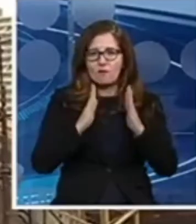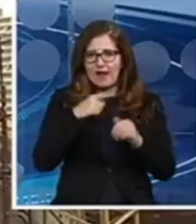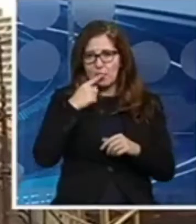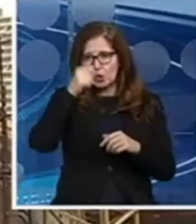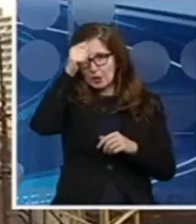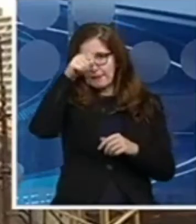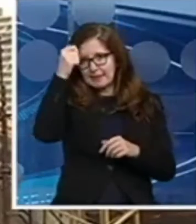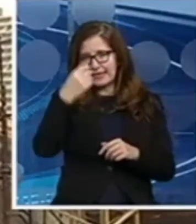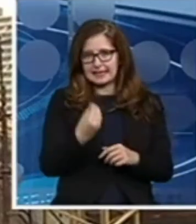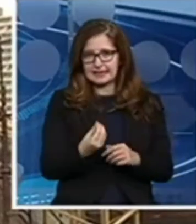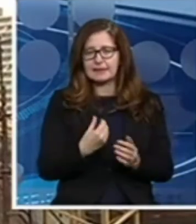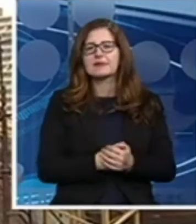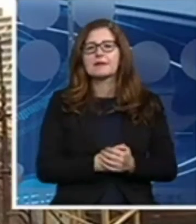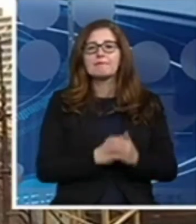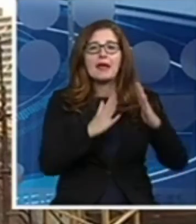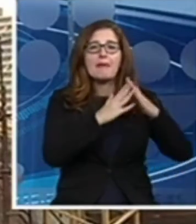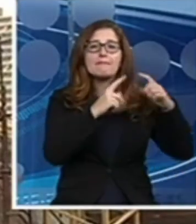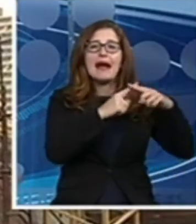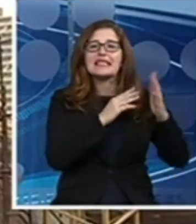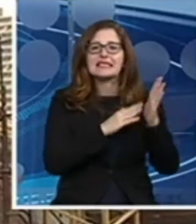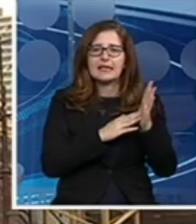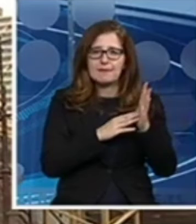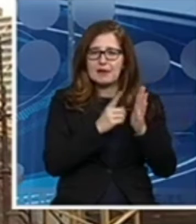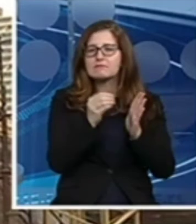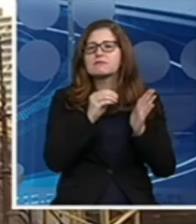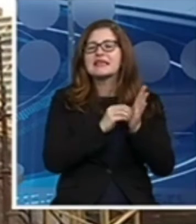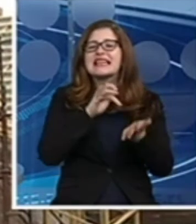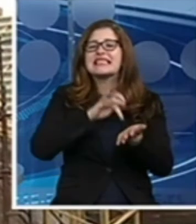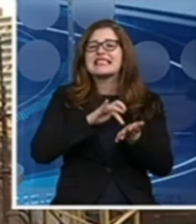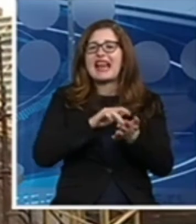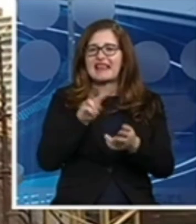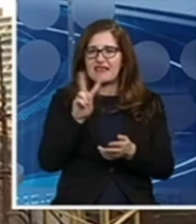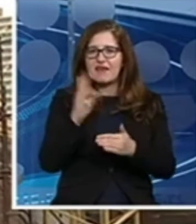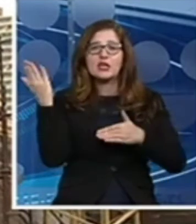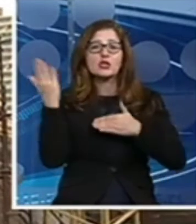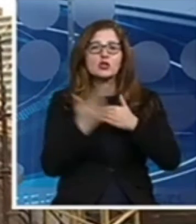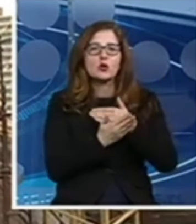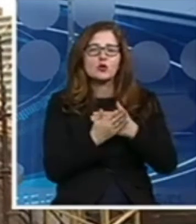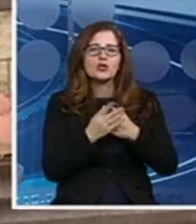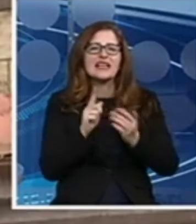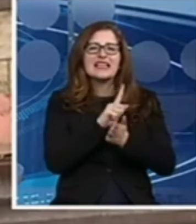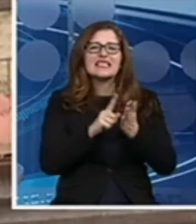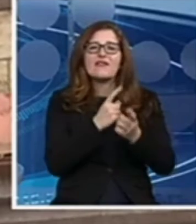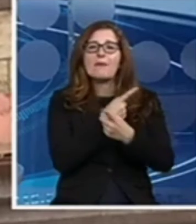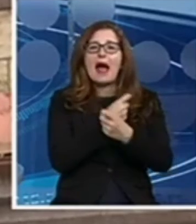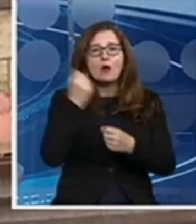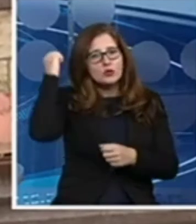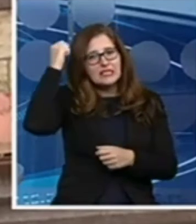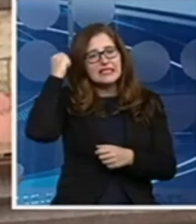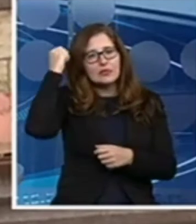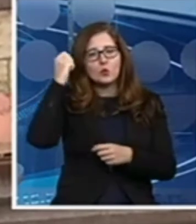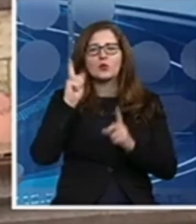Srpski. Manastir Miloševac pominje se u srednjem veku, porušen je za vreme Austrijsko-Turskog rata u